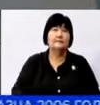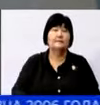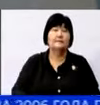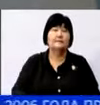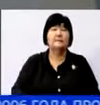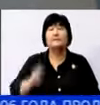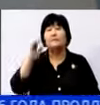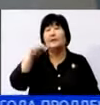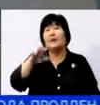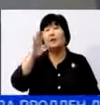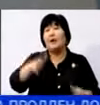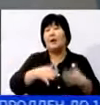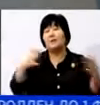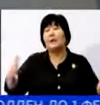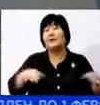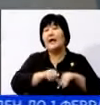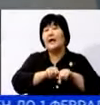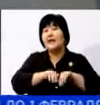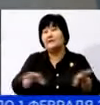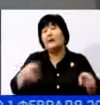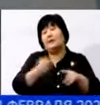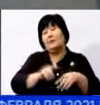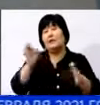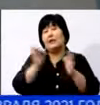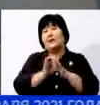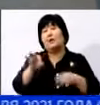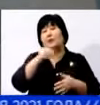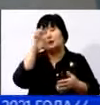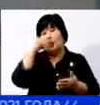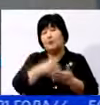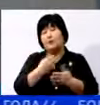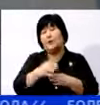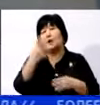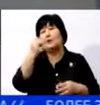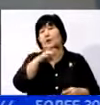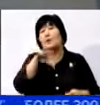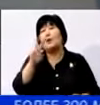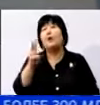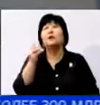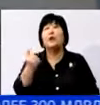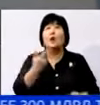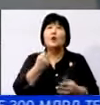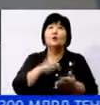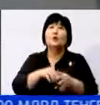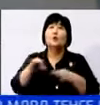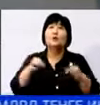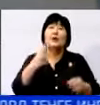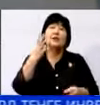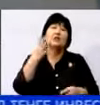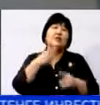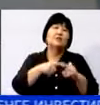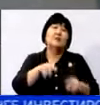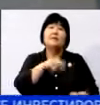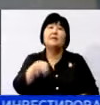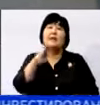В будущем здесь будет большая развязка. В этом году на эти цели из областного бюджета выделено 500 миллионов тенге. Стоимость проекта 4,5